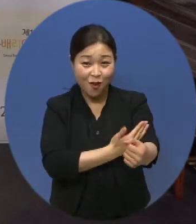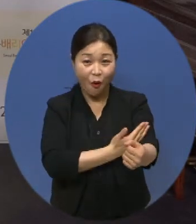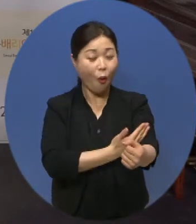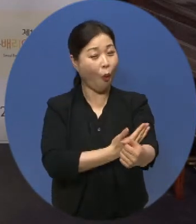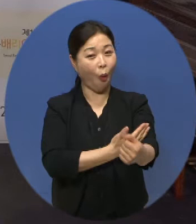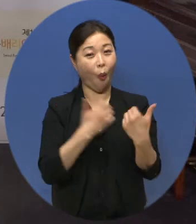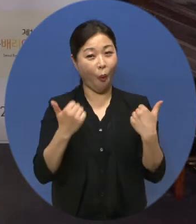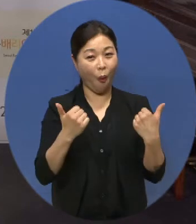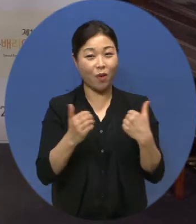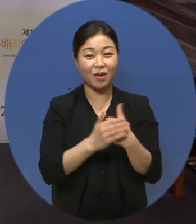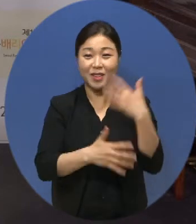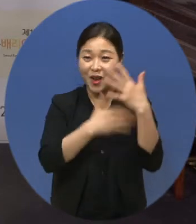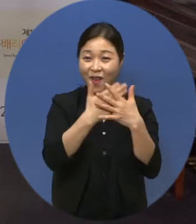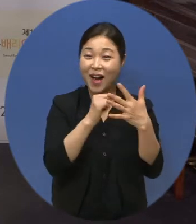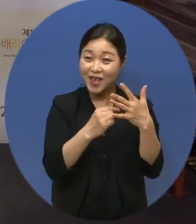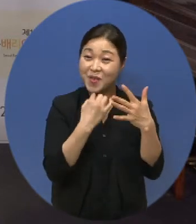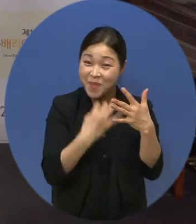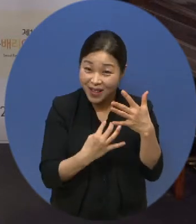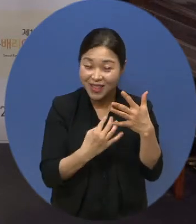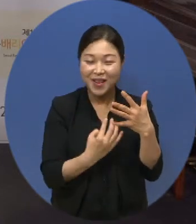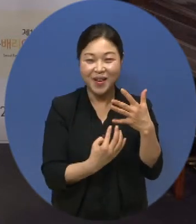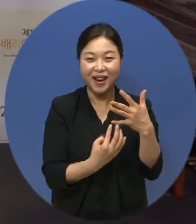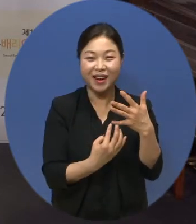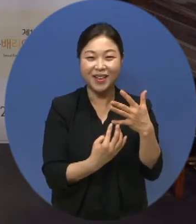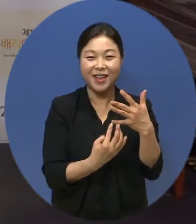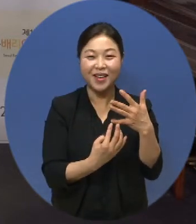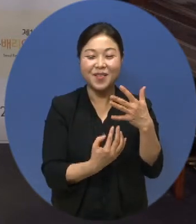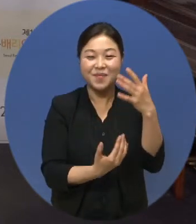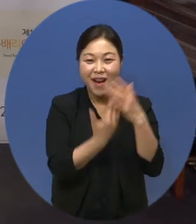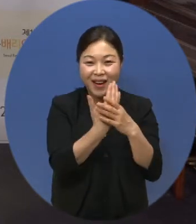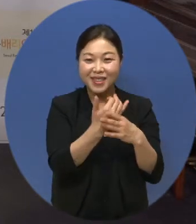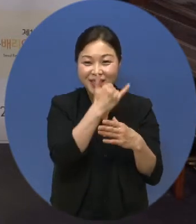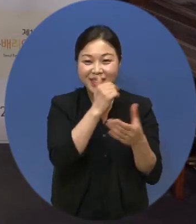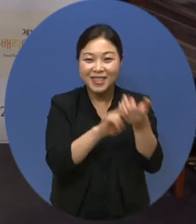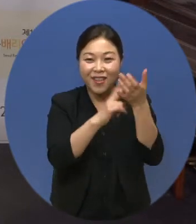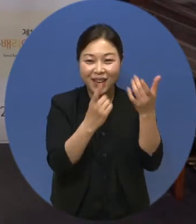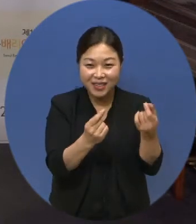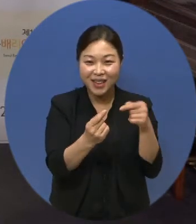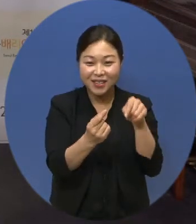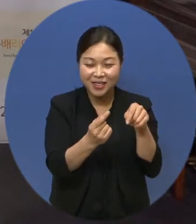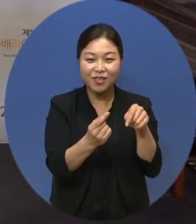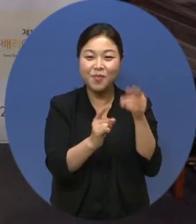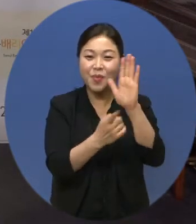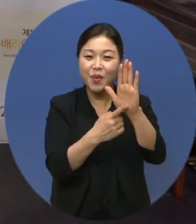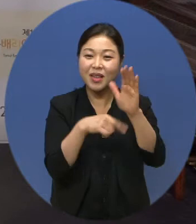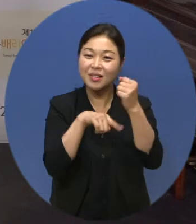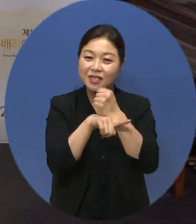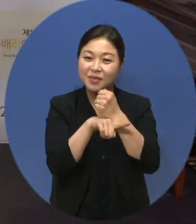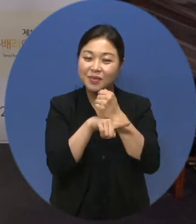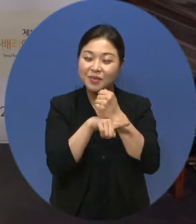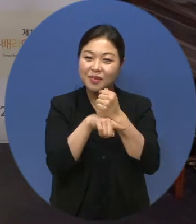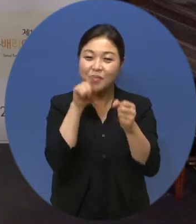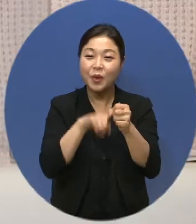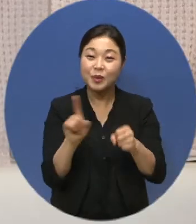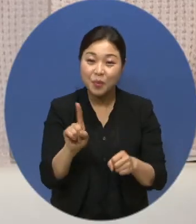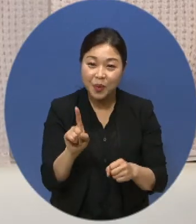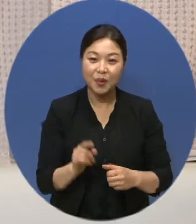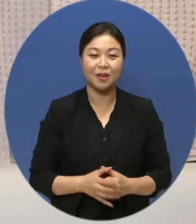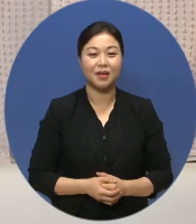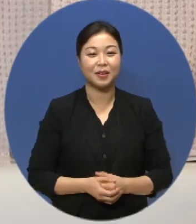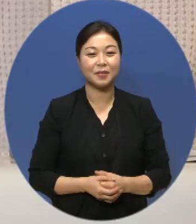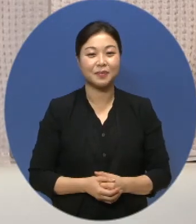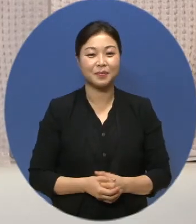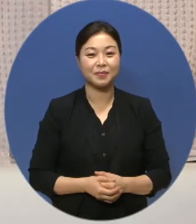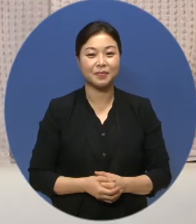수도 있는 것 같은데 이 기적을 영화에 표현하신 의도가 어떤 건지 굉장히 궁금한데요. 일단은